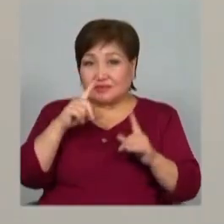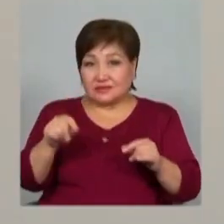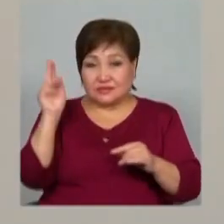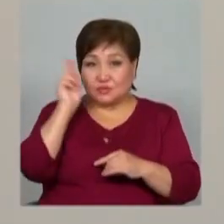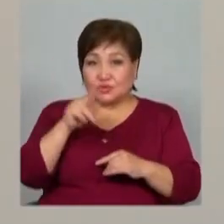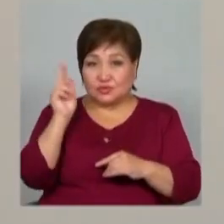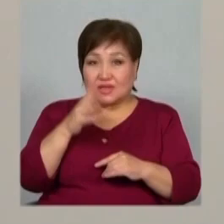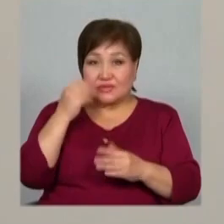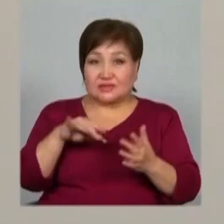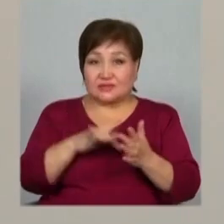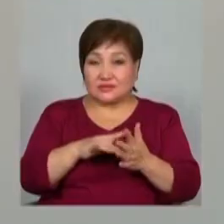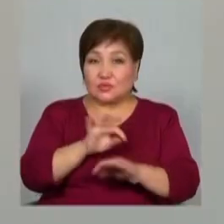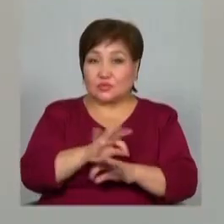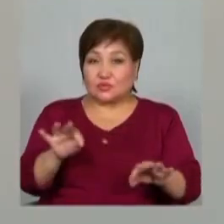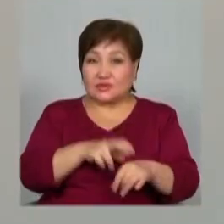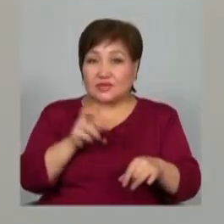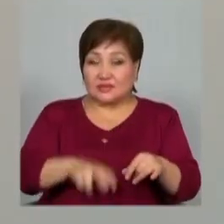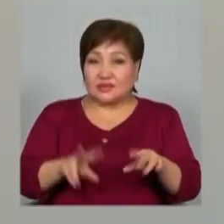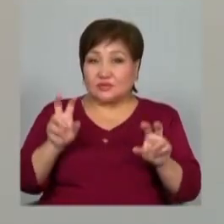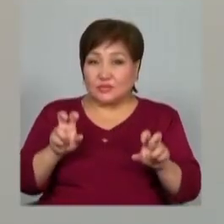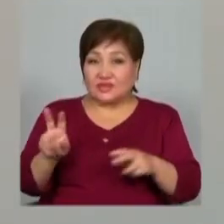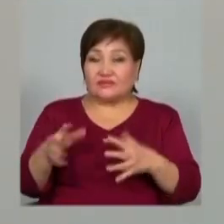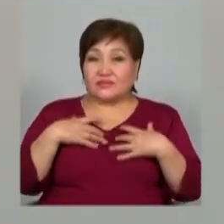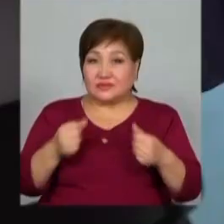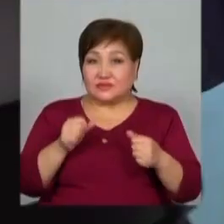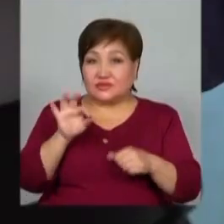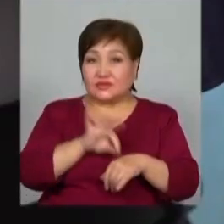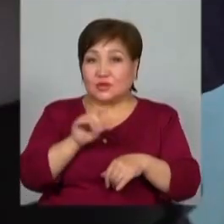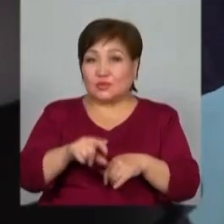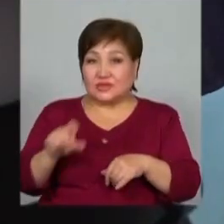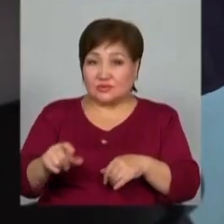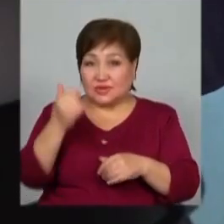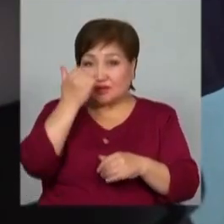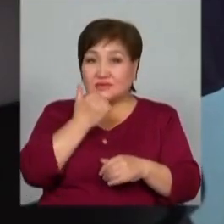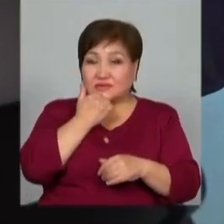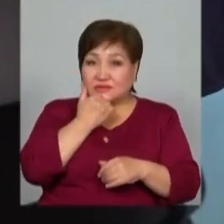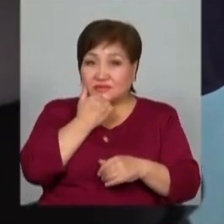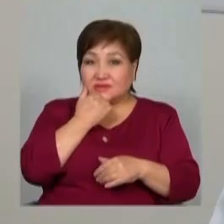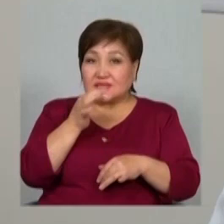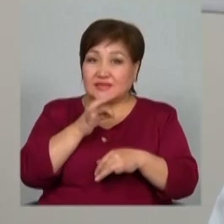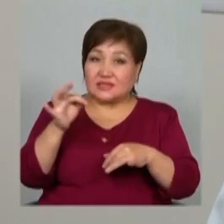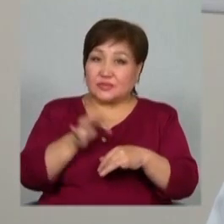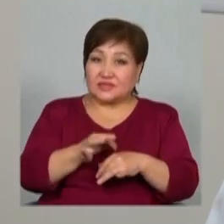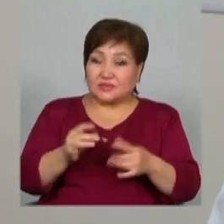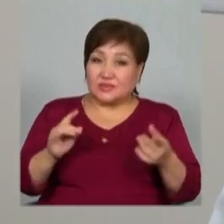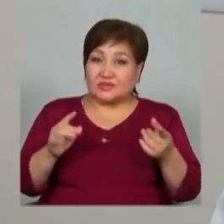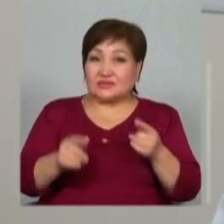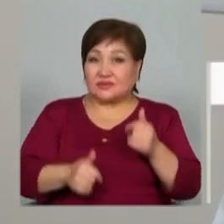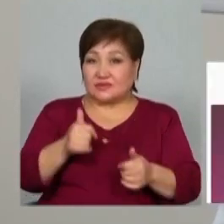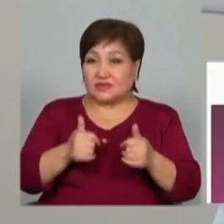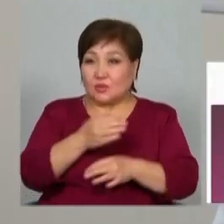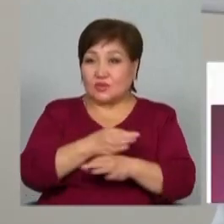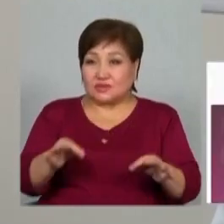үздік дәрігері атануымен жазылған науқастардың алғысын мұхит асып жинаған тәжірибесімен астастырады. Тәуелсіздігіміздің арқасында шығар,